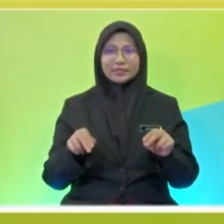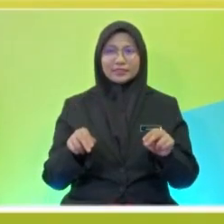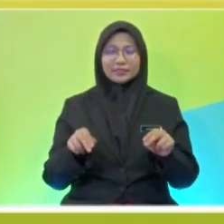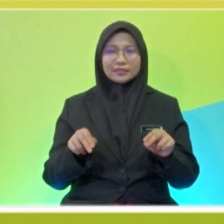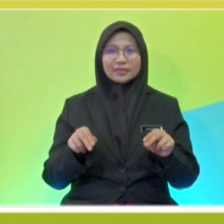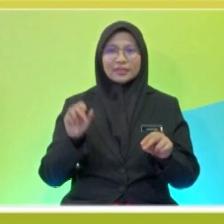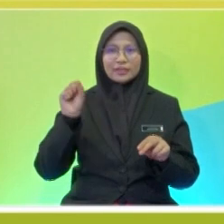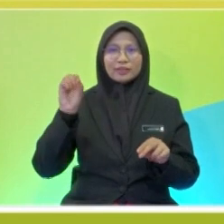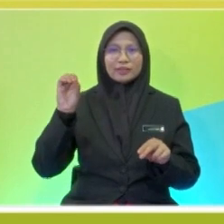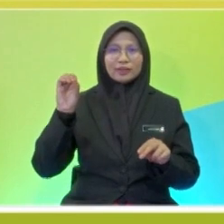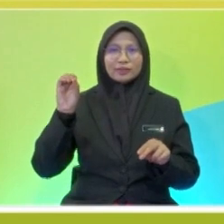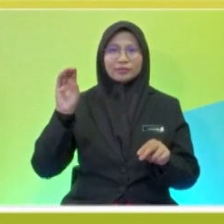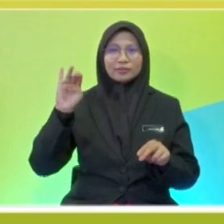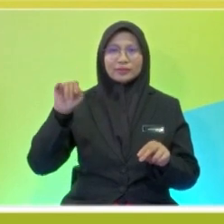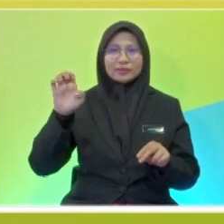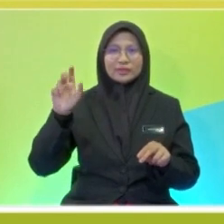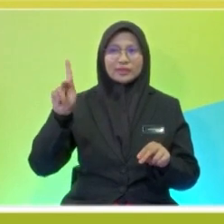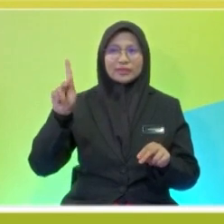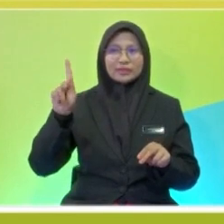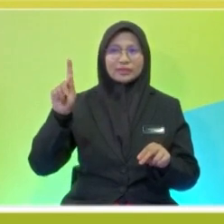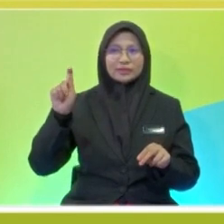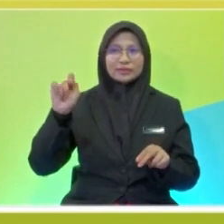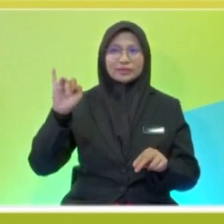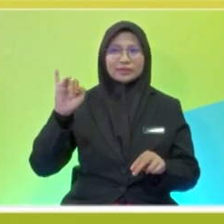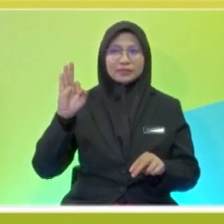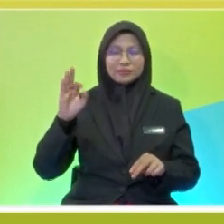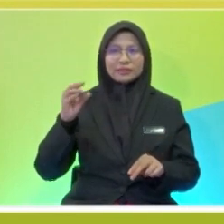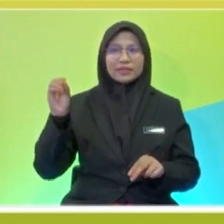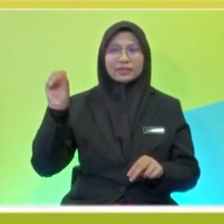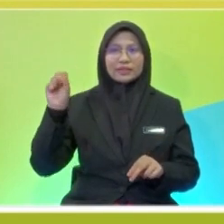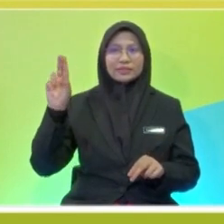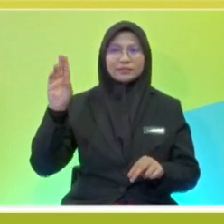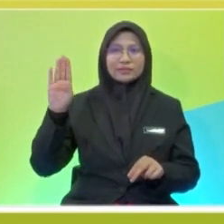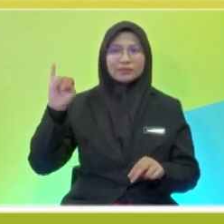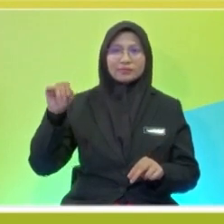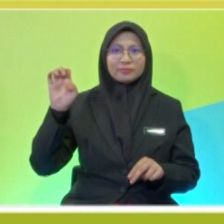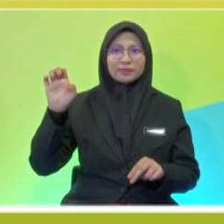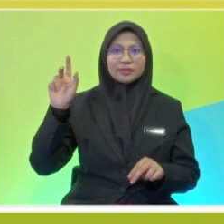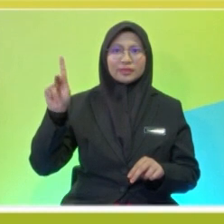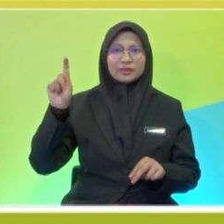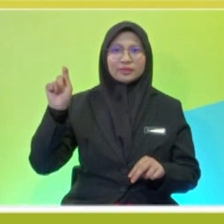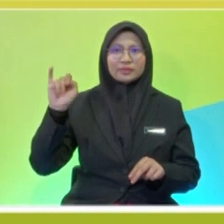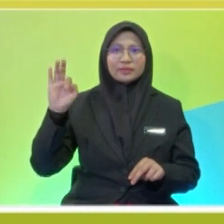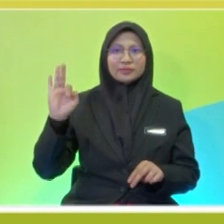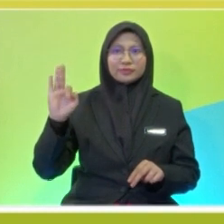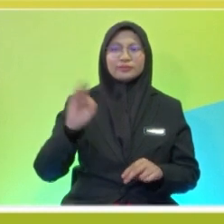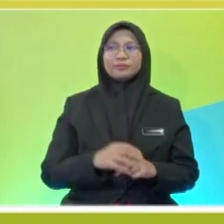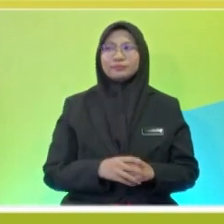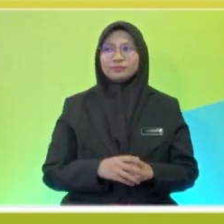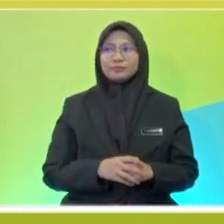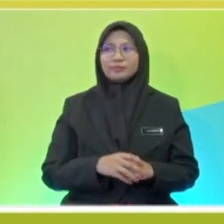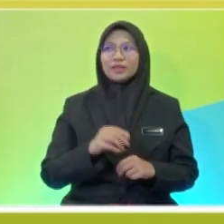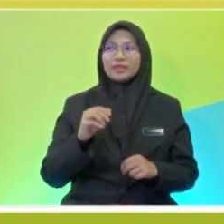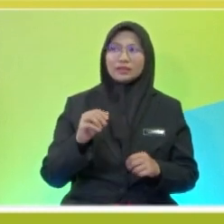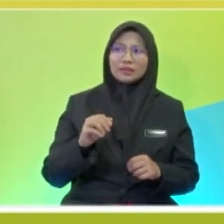untuk format soal dan bagian I kita Bagi pula pada bentuk-bentuk soal bagian I yaitu yang berformat kan